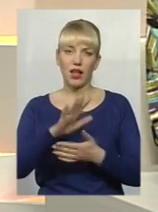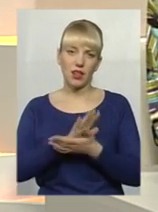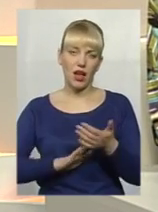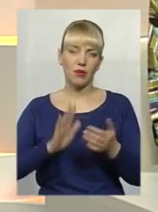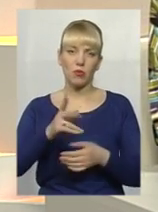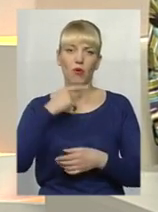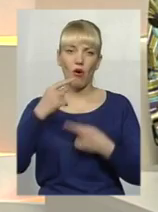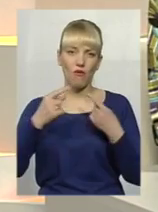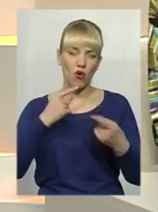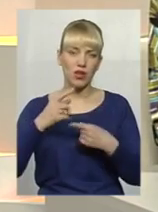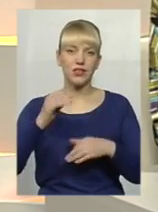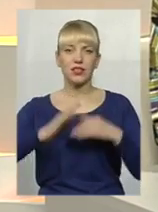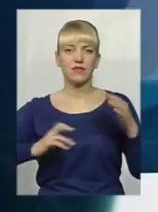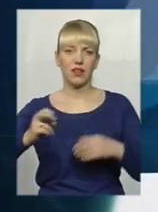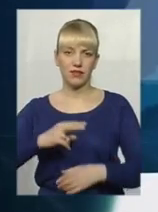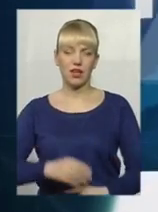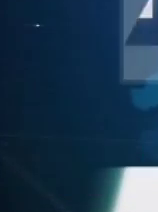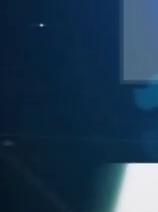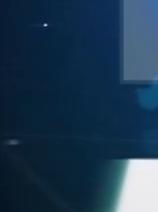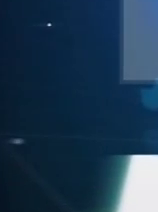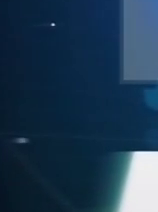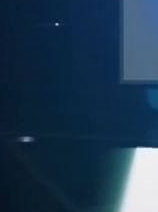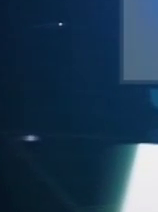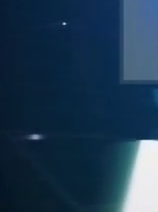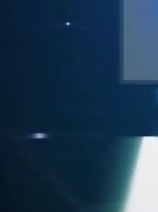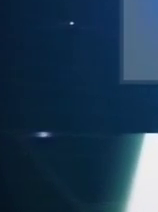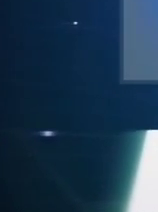у студії із фахівцями.